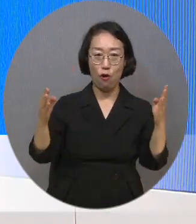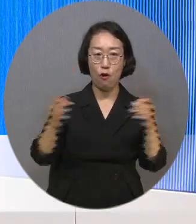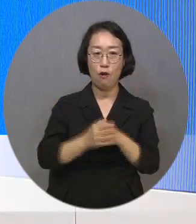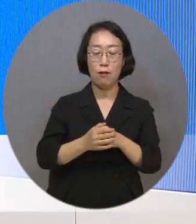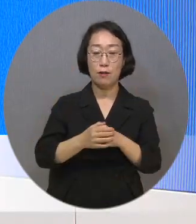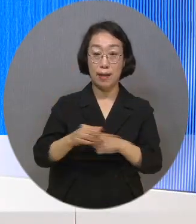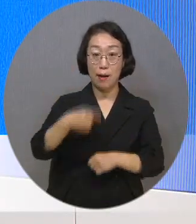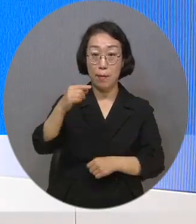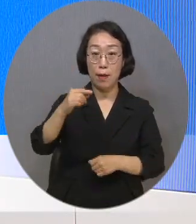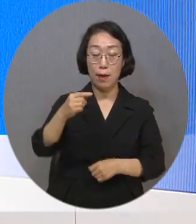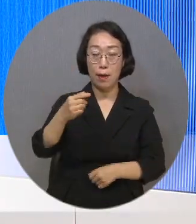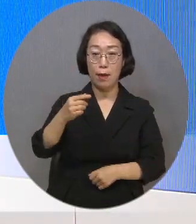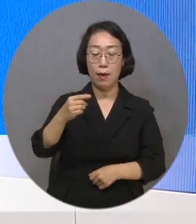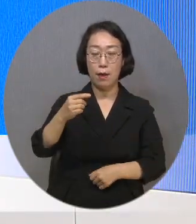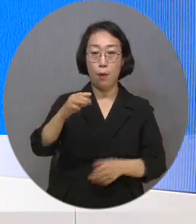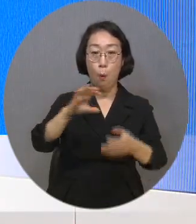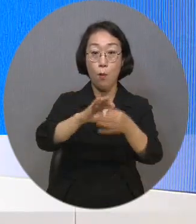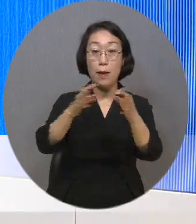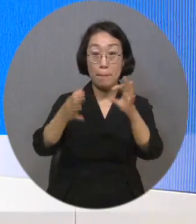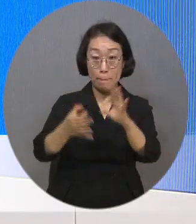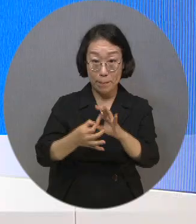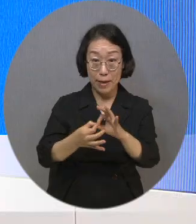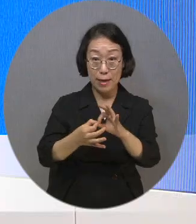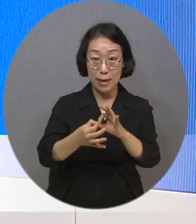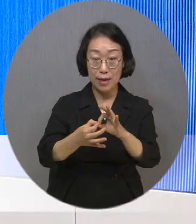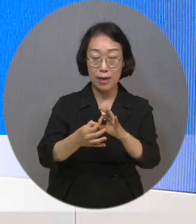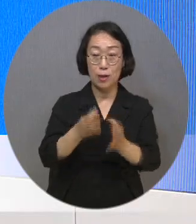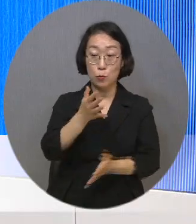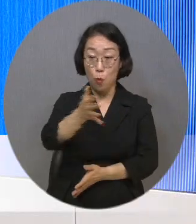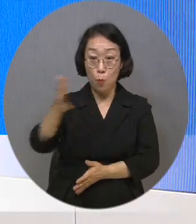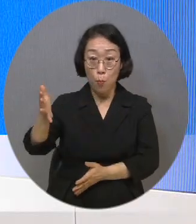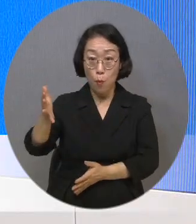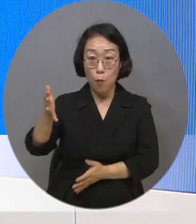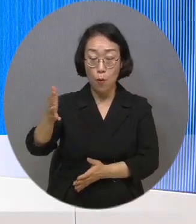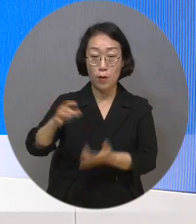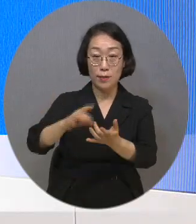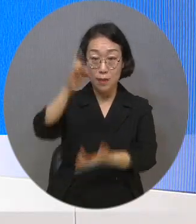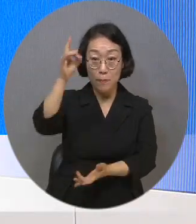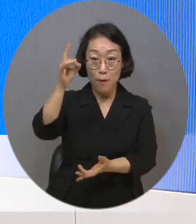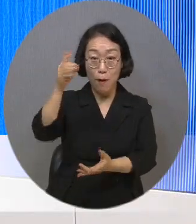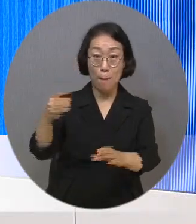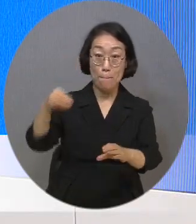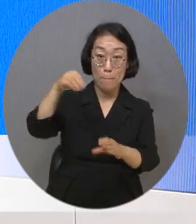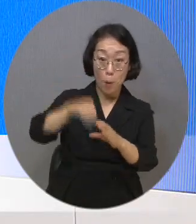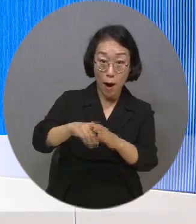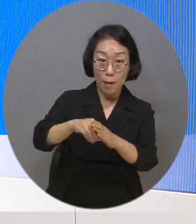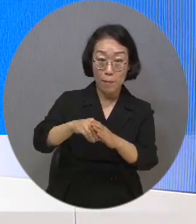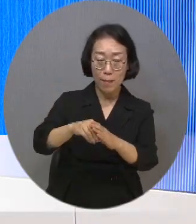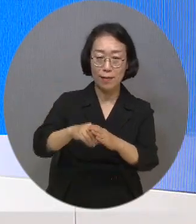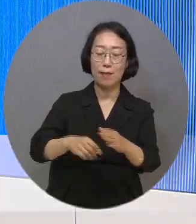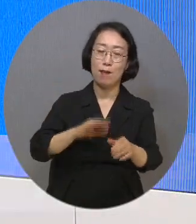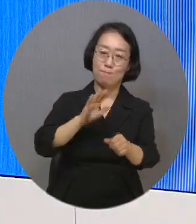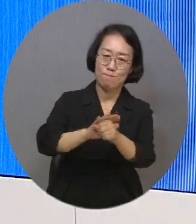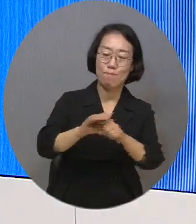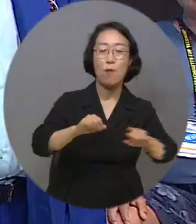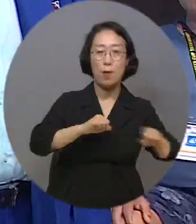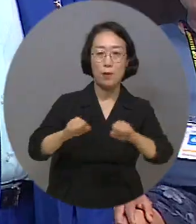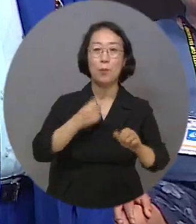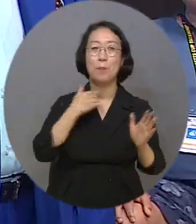해에 파리에 올림픽 정식 종목으로 채택되는데 기여를